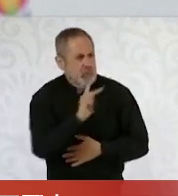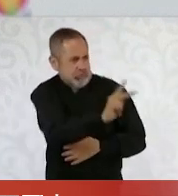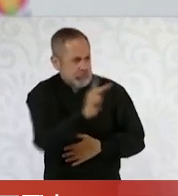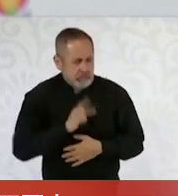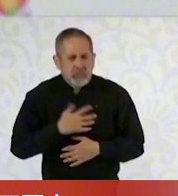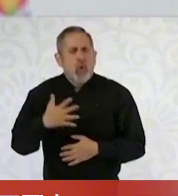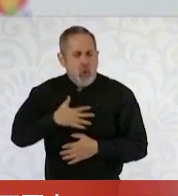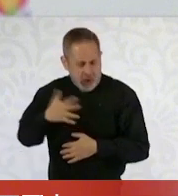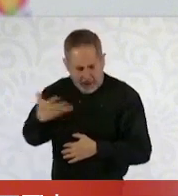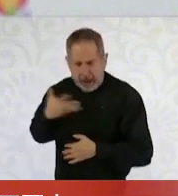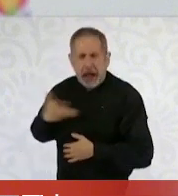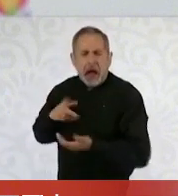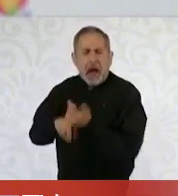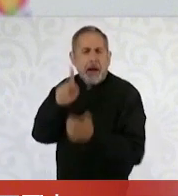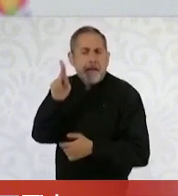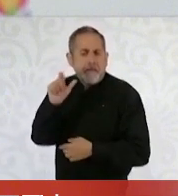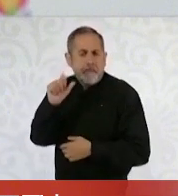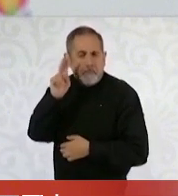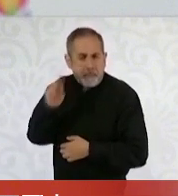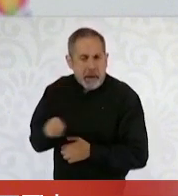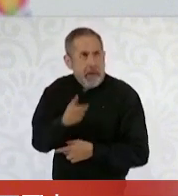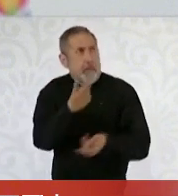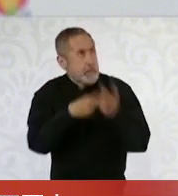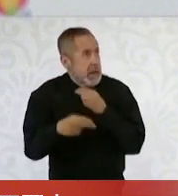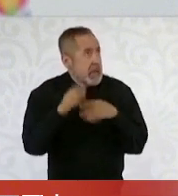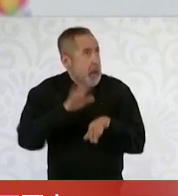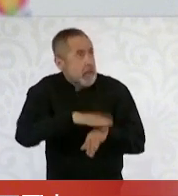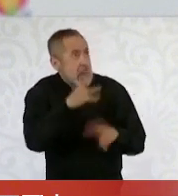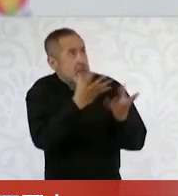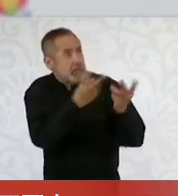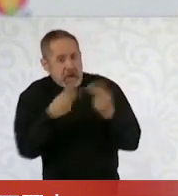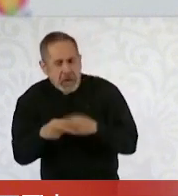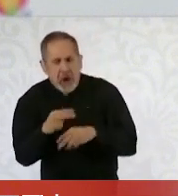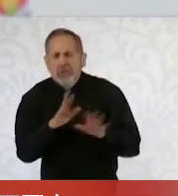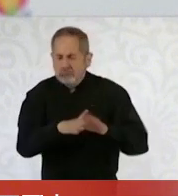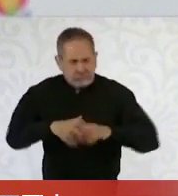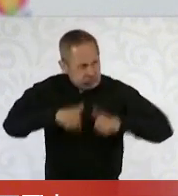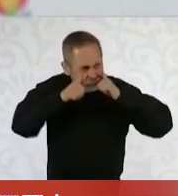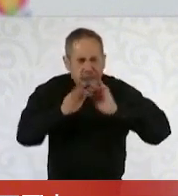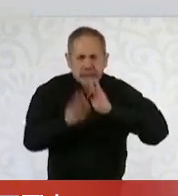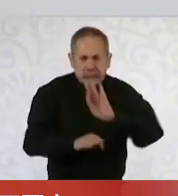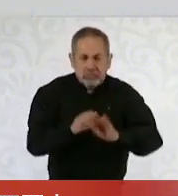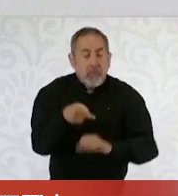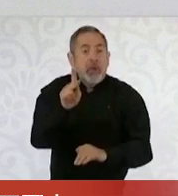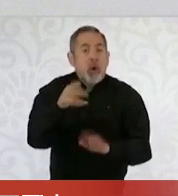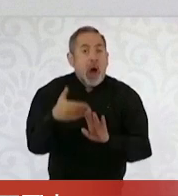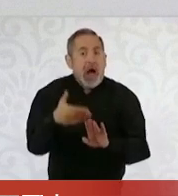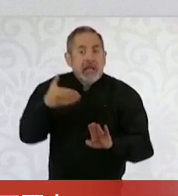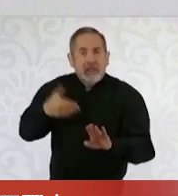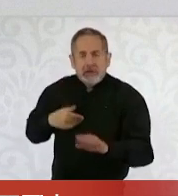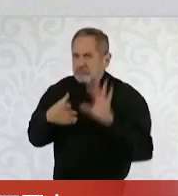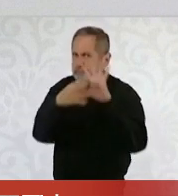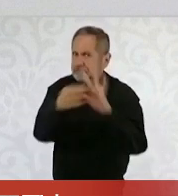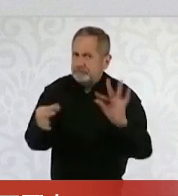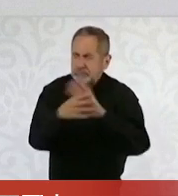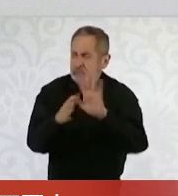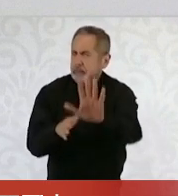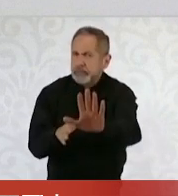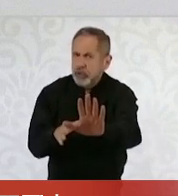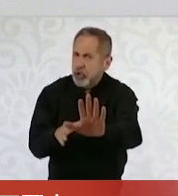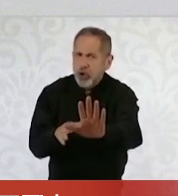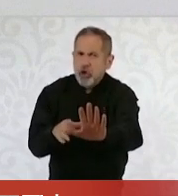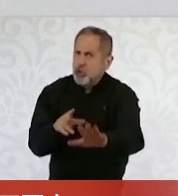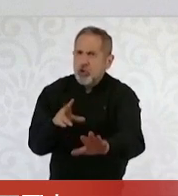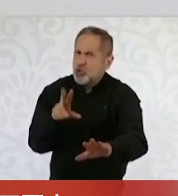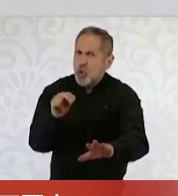补充说，墨西哥将制定一项计划来表明驱逐出境是没有必要的，但他没有透露具体如何